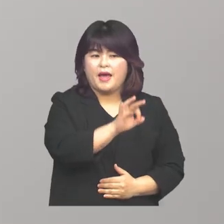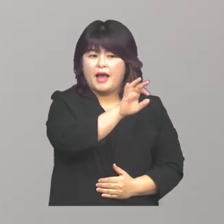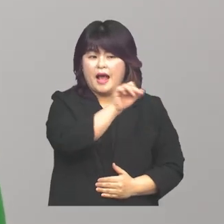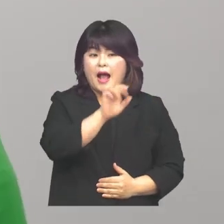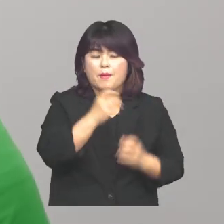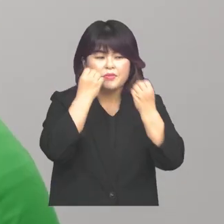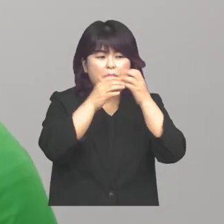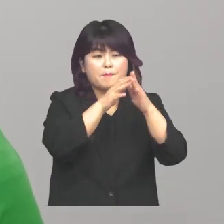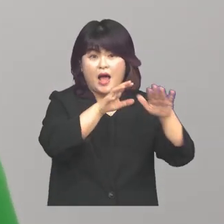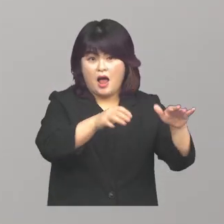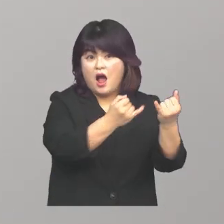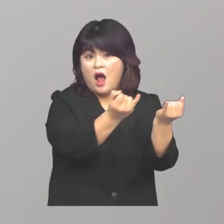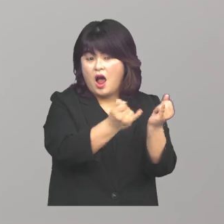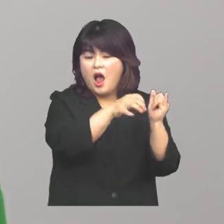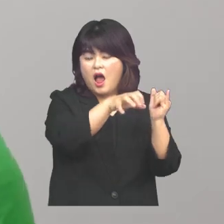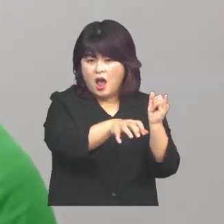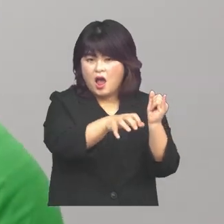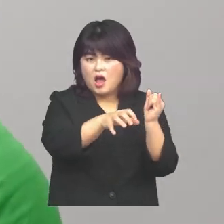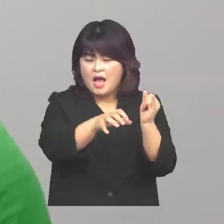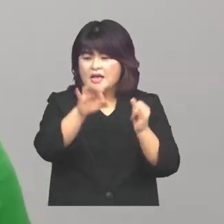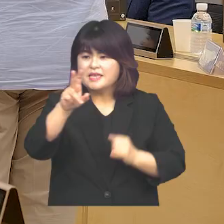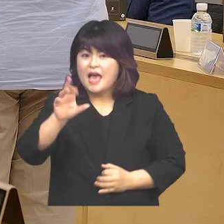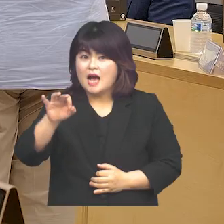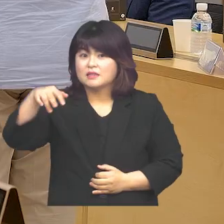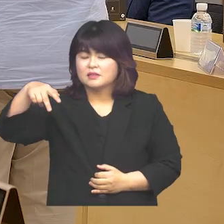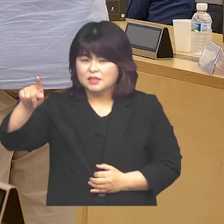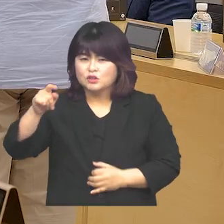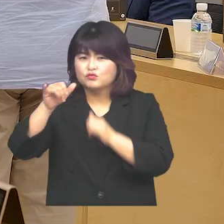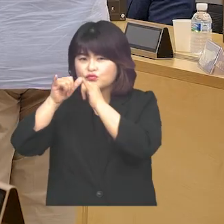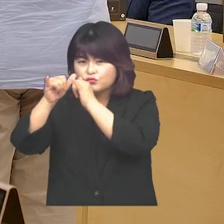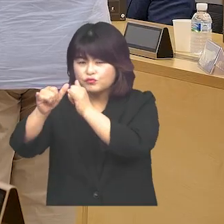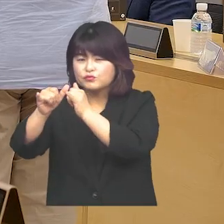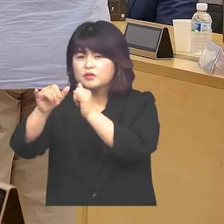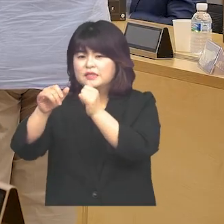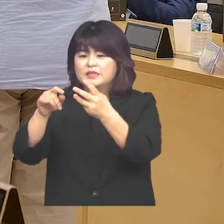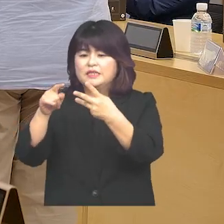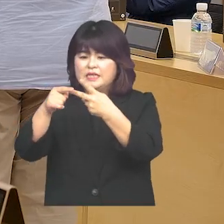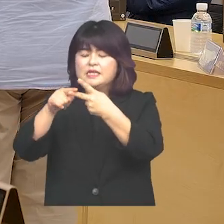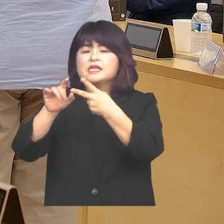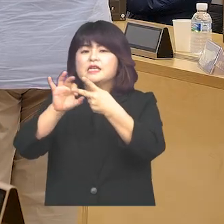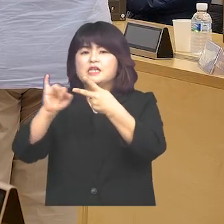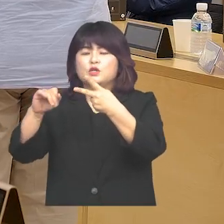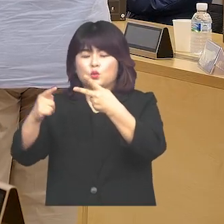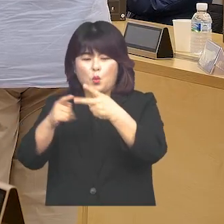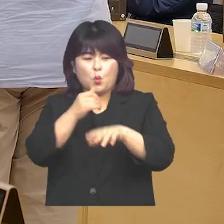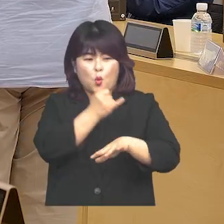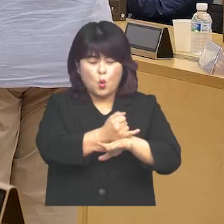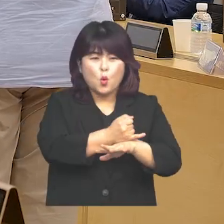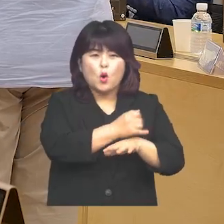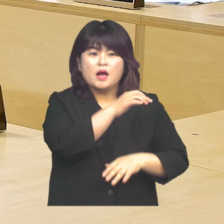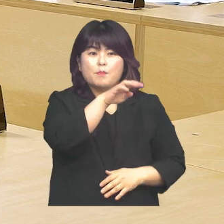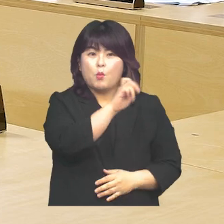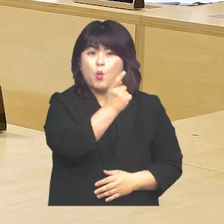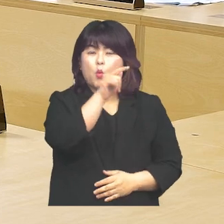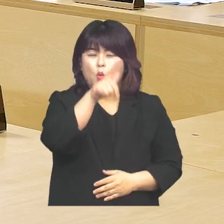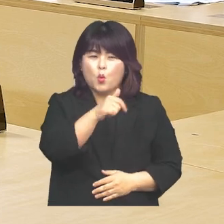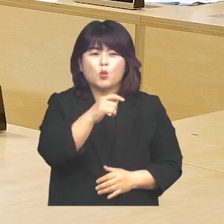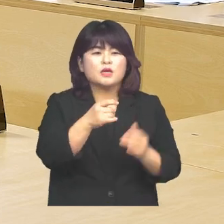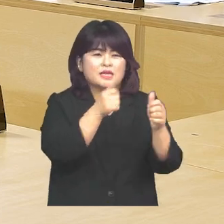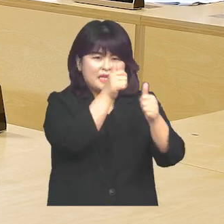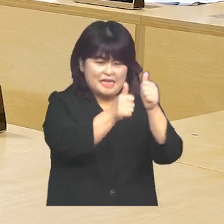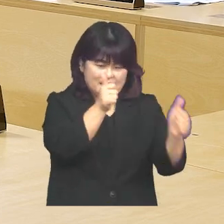최우수상에는 백안면 새마을회, 우수상에는 양지면 새마을부녀회와 이동읍 새마을지도자회, 장려상에는